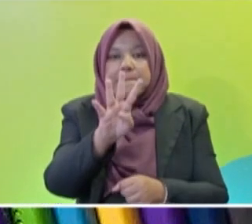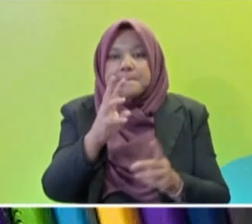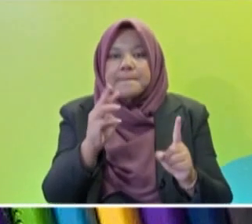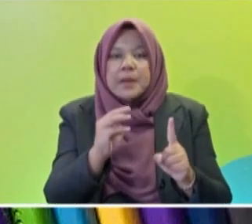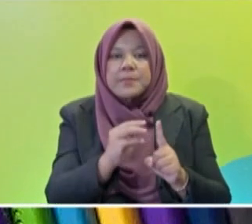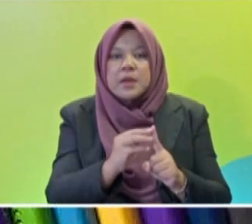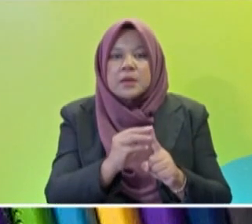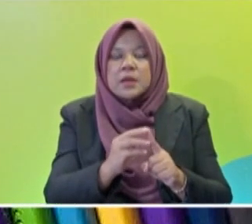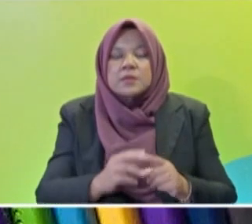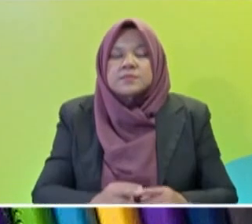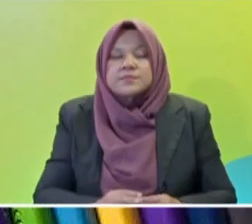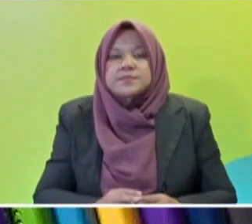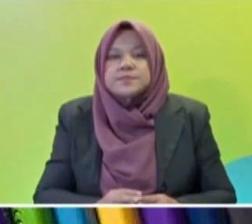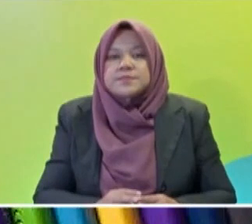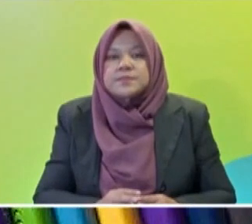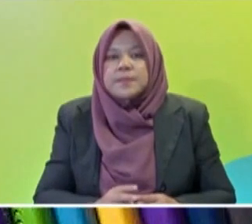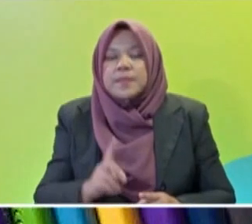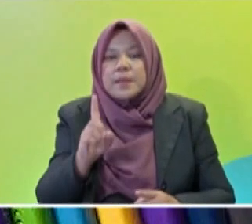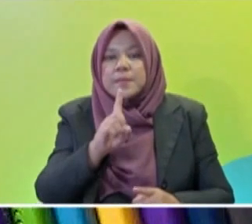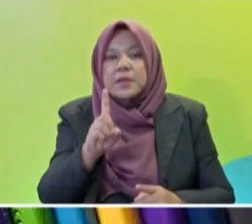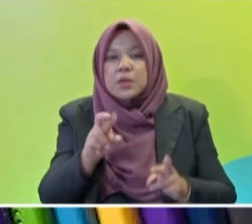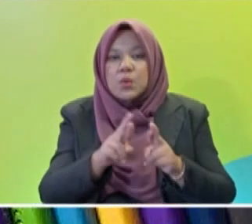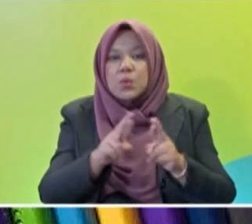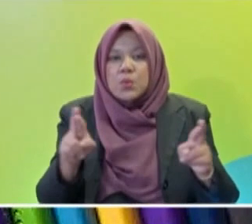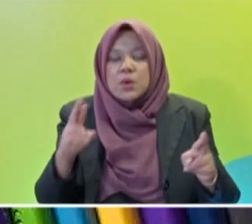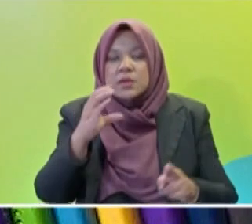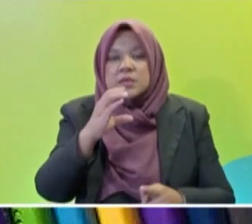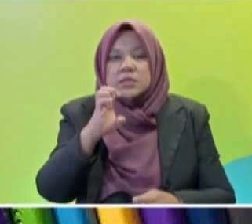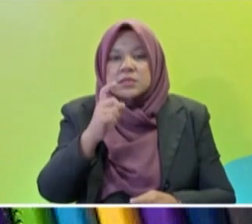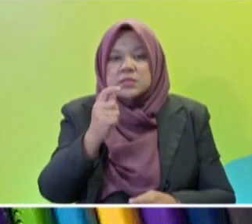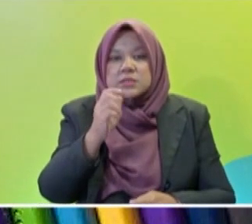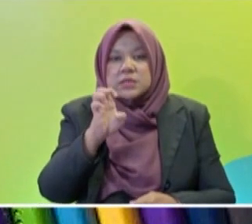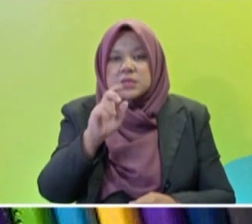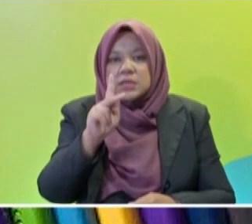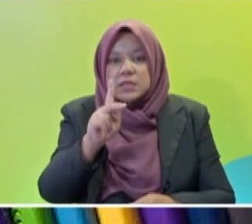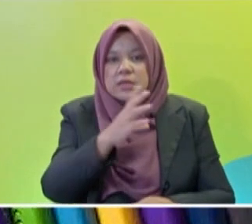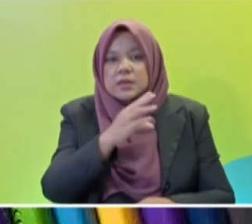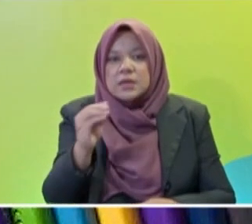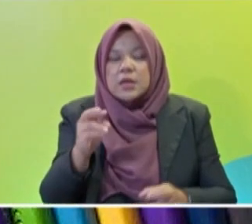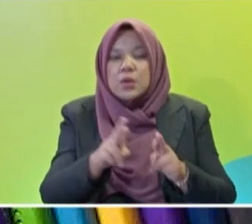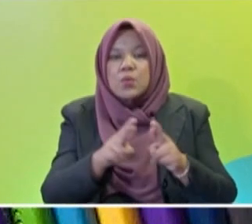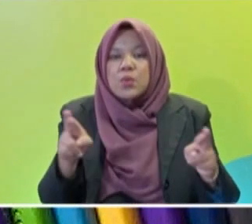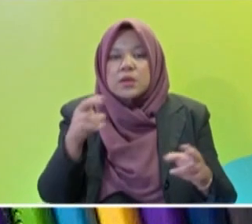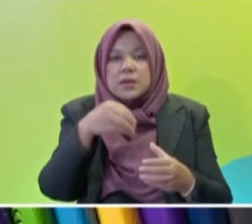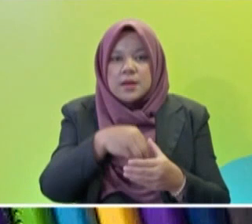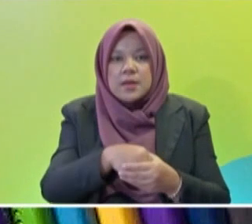untuk menentukan sama ada ruang CT ataupun ruang dalam yang diaplikasikan dalam ilus